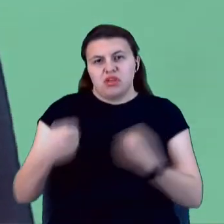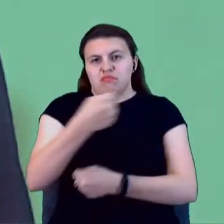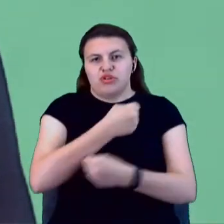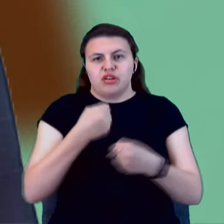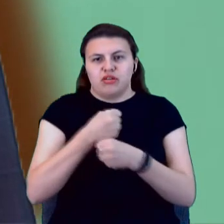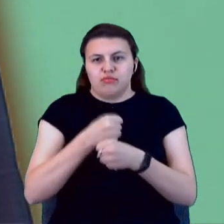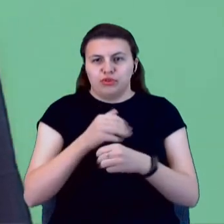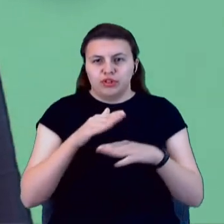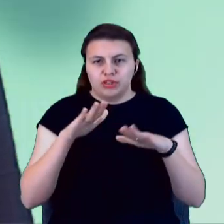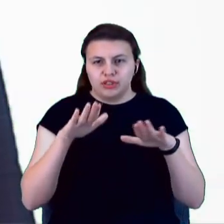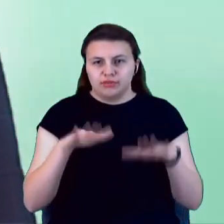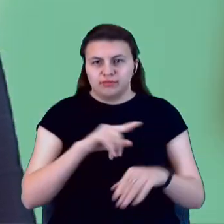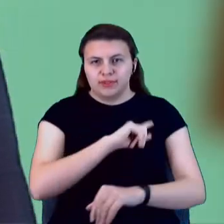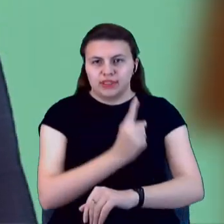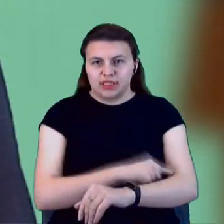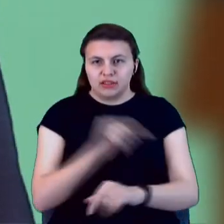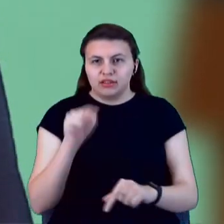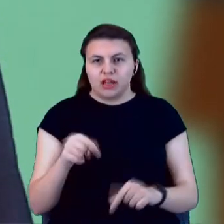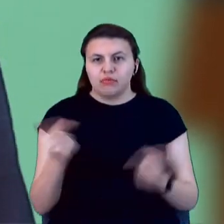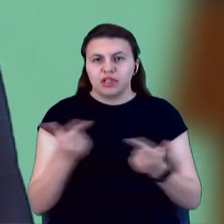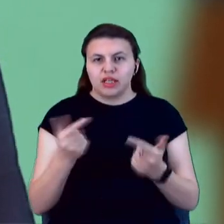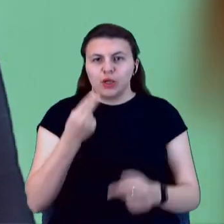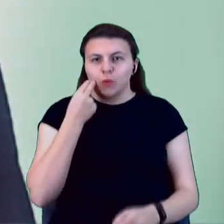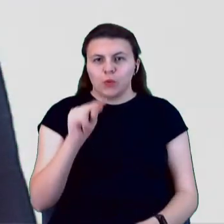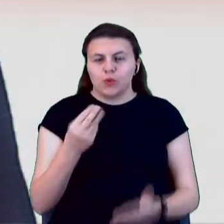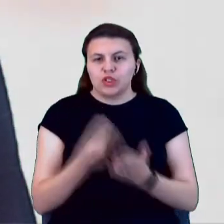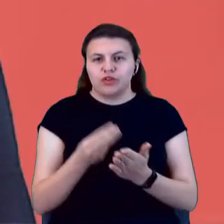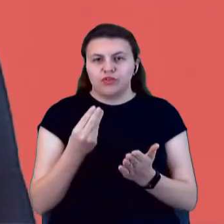где лучше финансовая, так сказать,